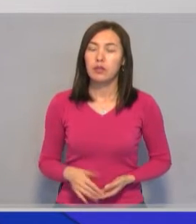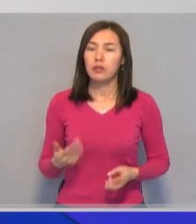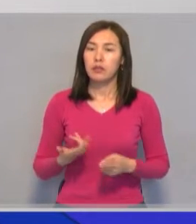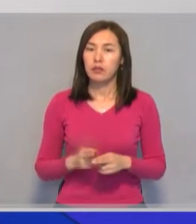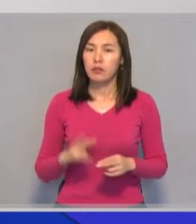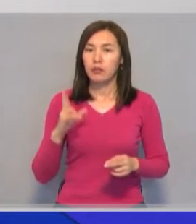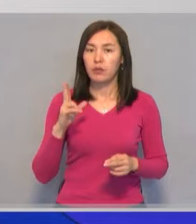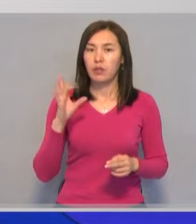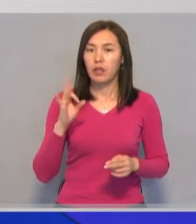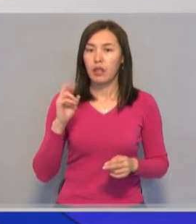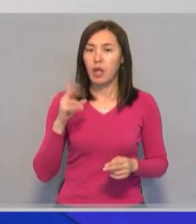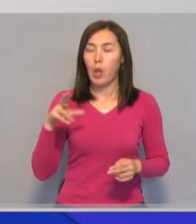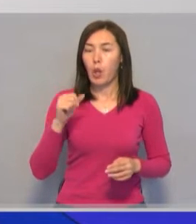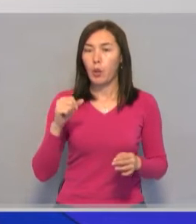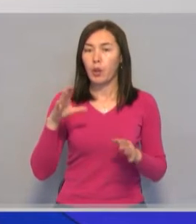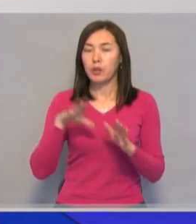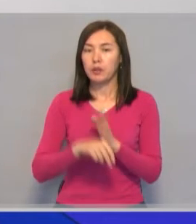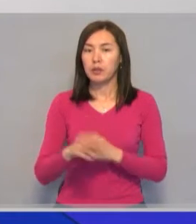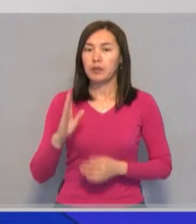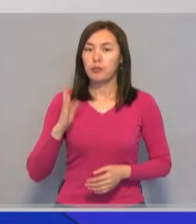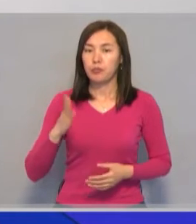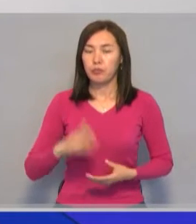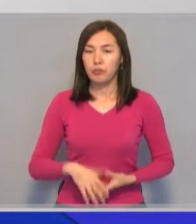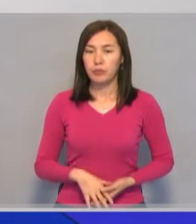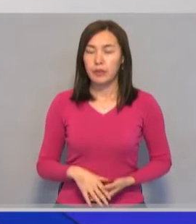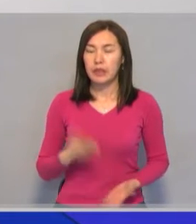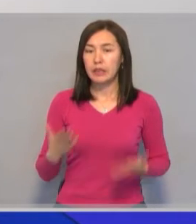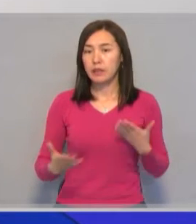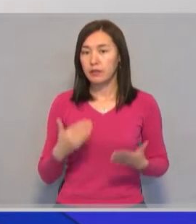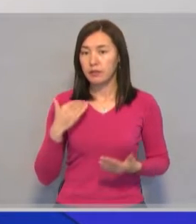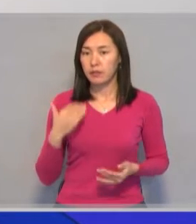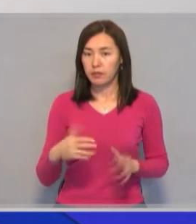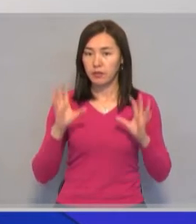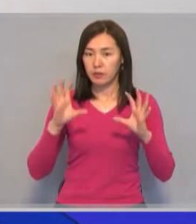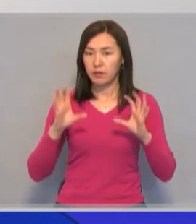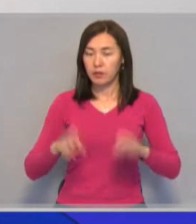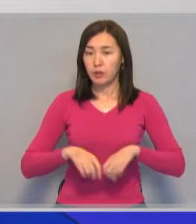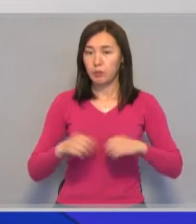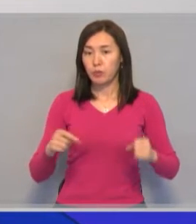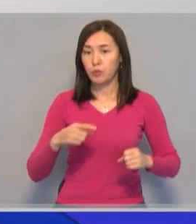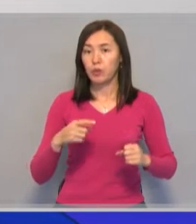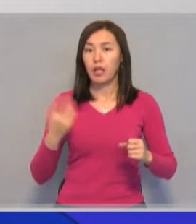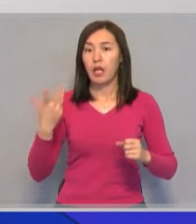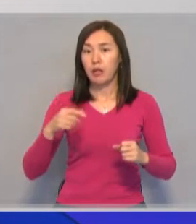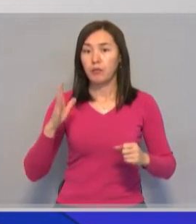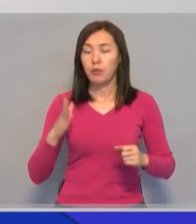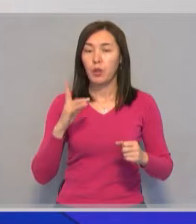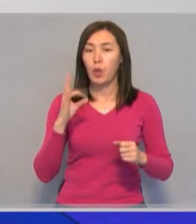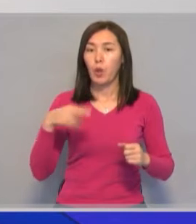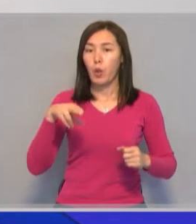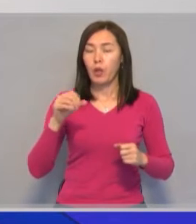Ол QR-код түрінде нысанға орнастырылады. Егер сіз құқығым бұзылды деп санасаңыз,